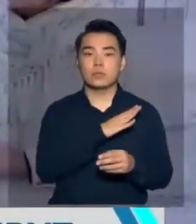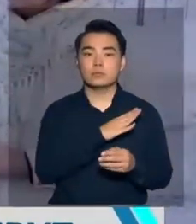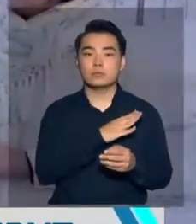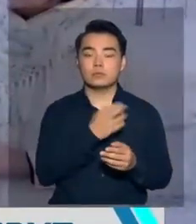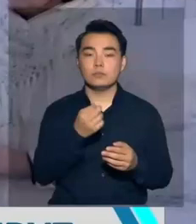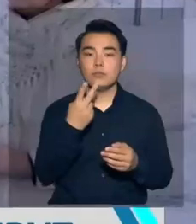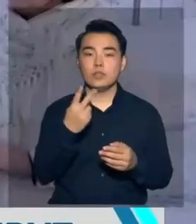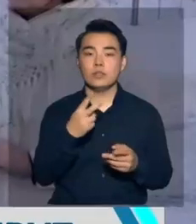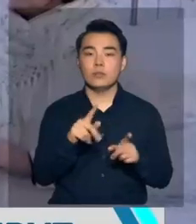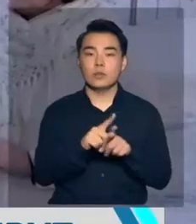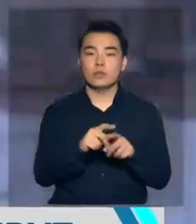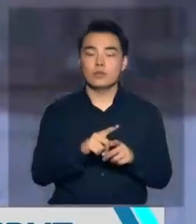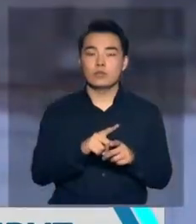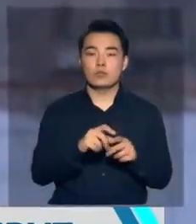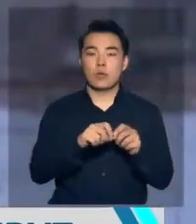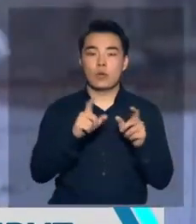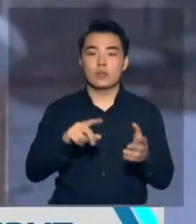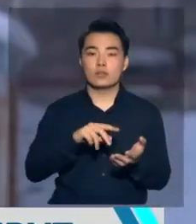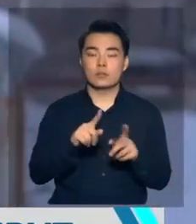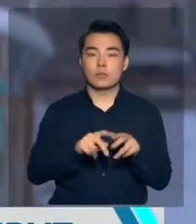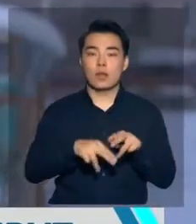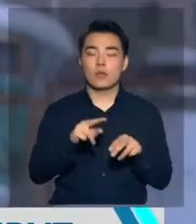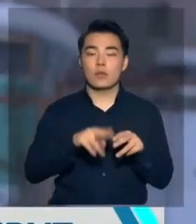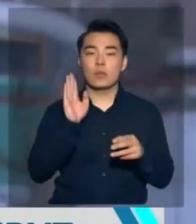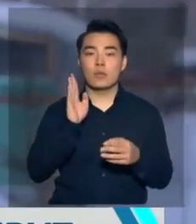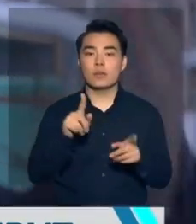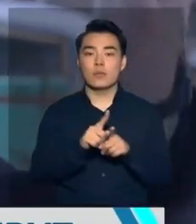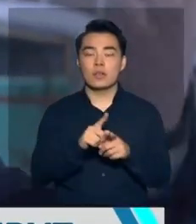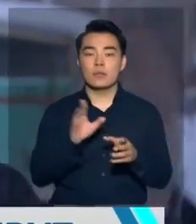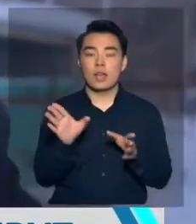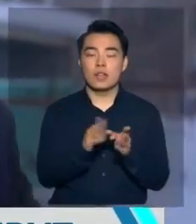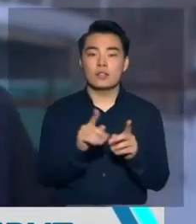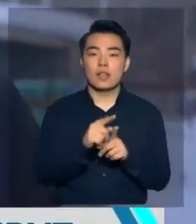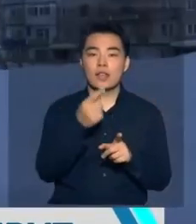строительство еще двух учебных заведений. Школы на 600 мест со смешанным